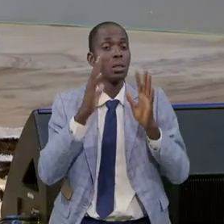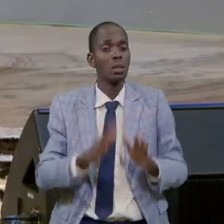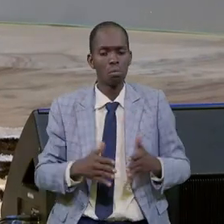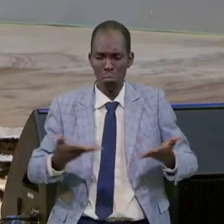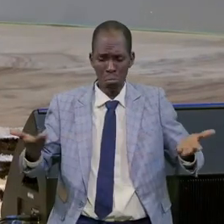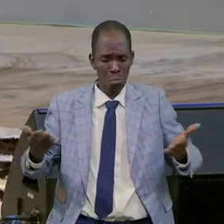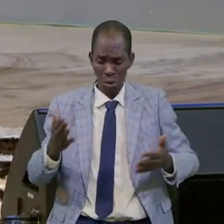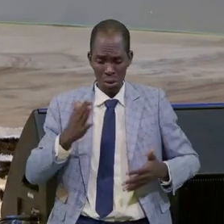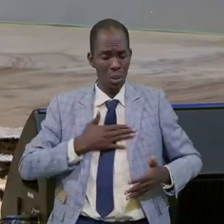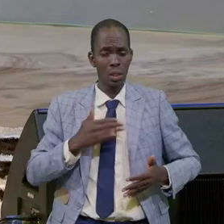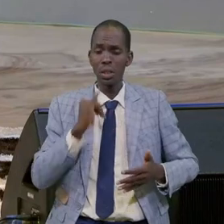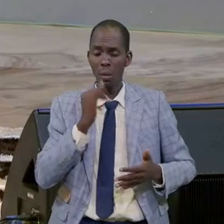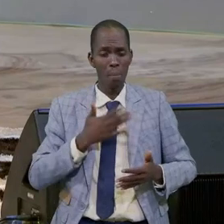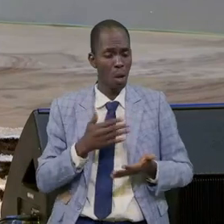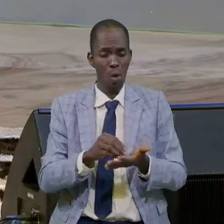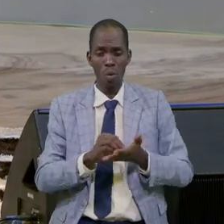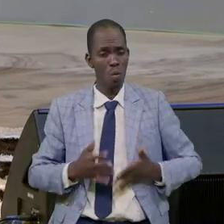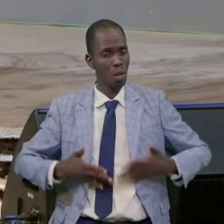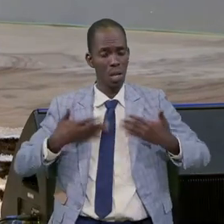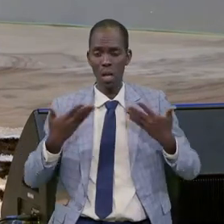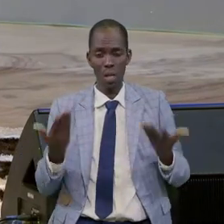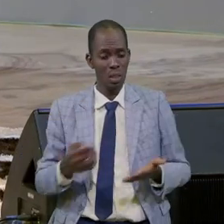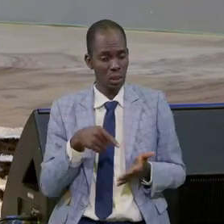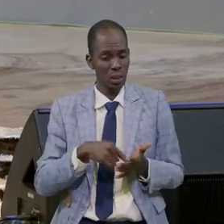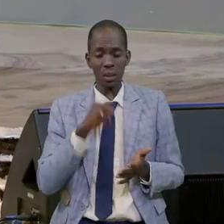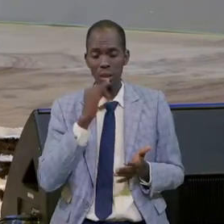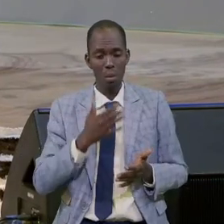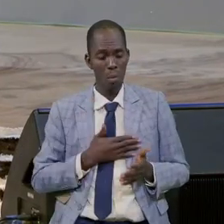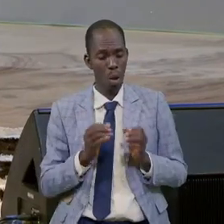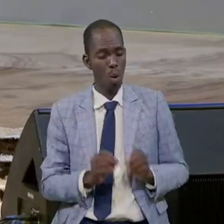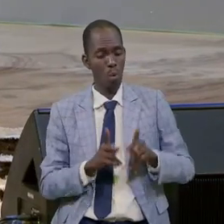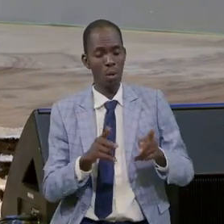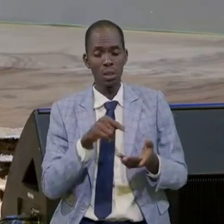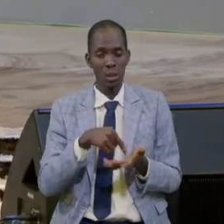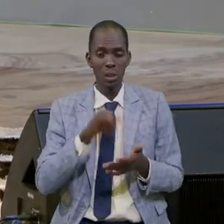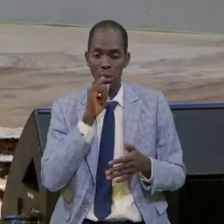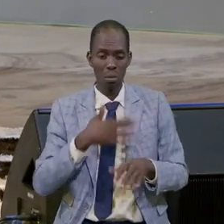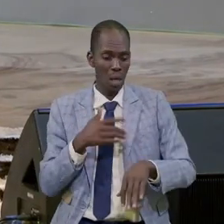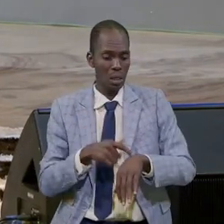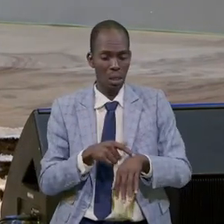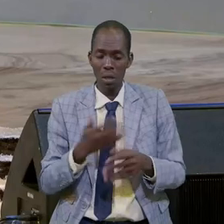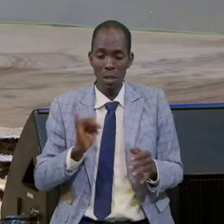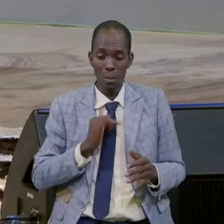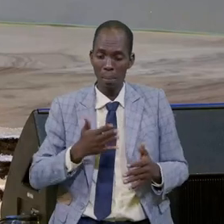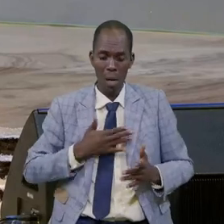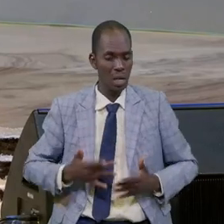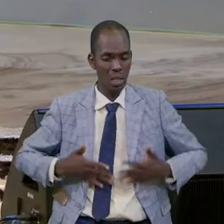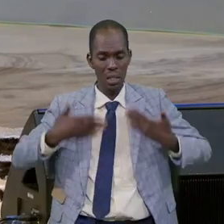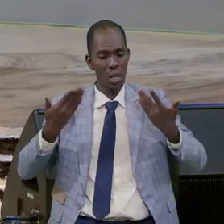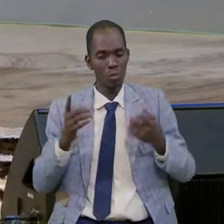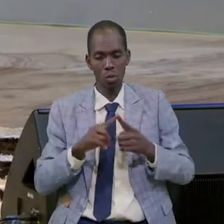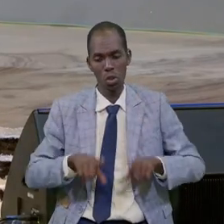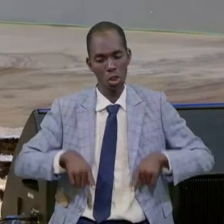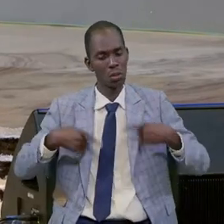était incroyant que voici ma vie, voici mon occasion, voici mon temps et puis on a la vie à mener et puis on